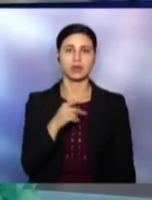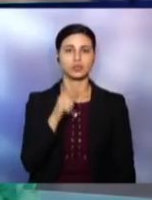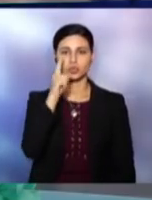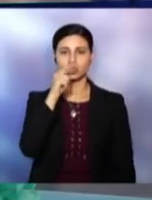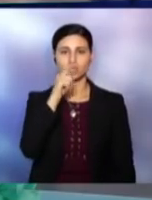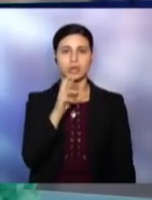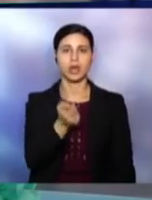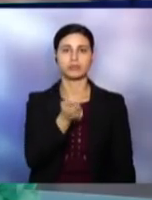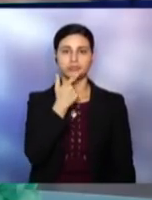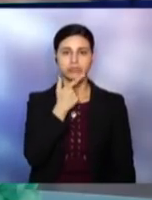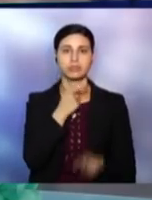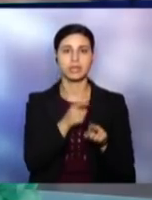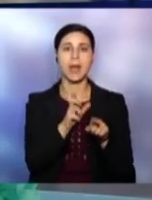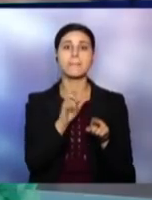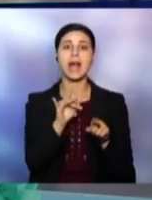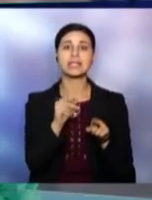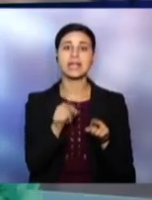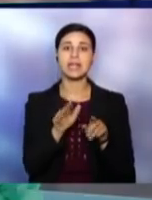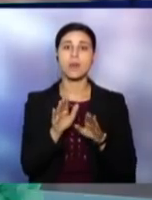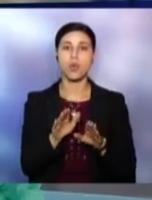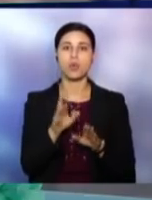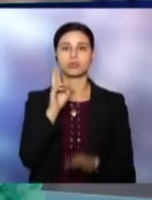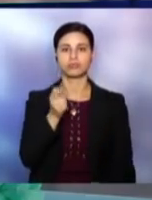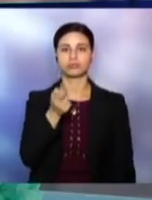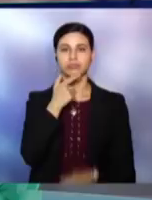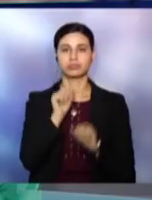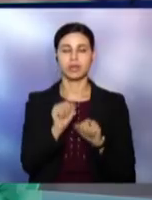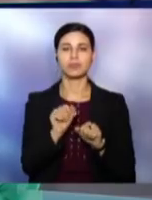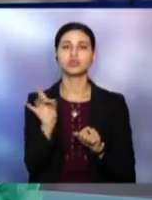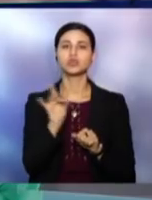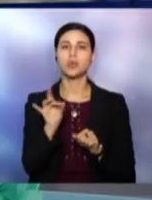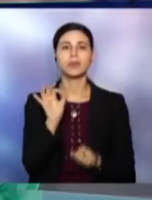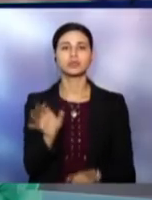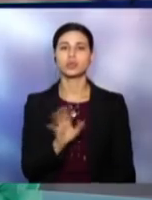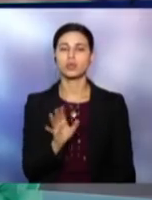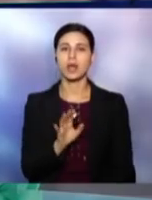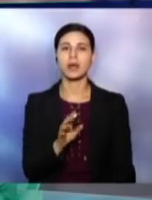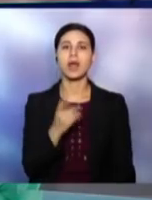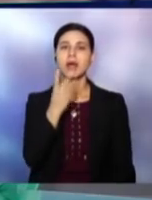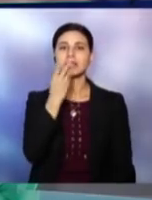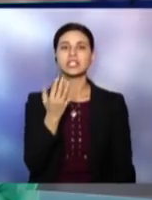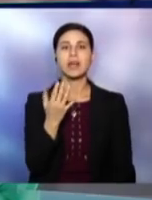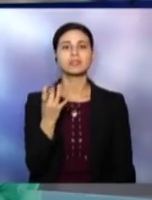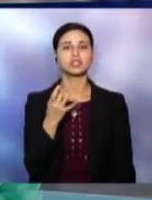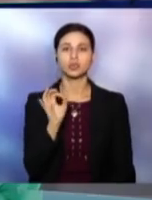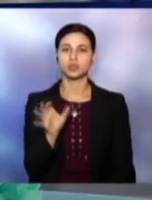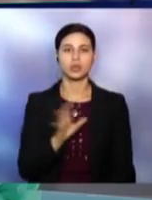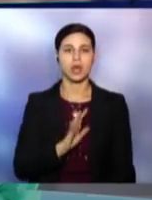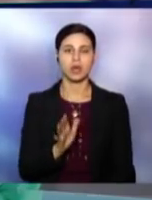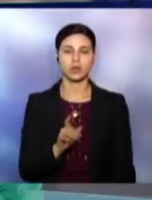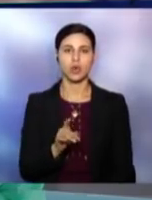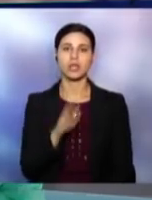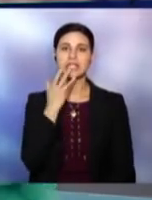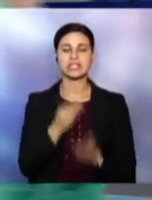იყო საერთოდ გამოხატული, არასწორი დოზირებით, არასწორი ხანგრძლივობით, ხშირად